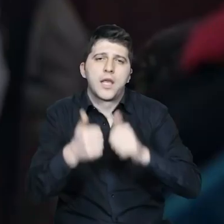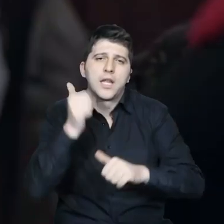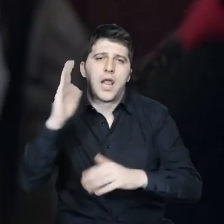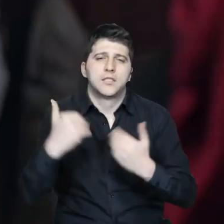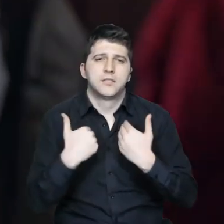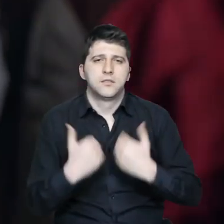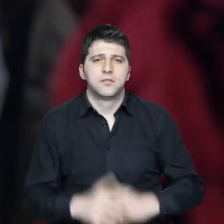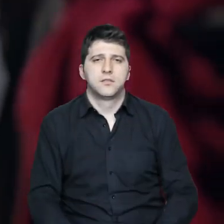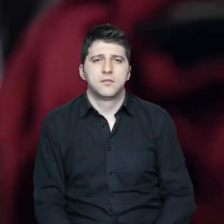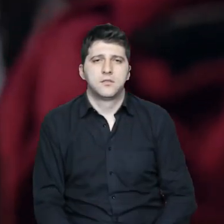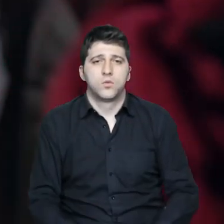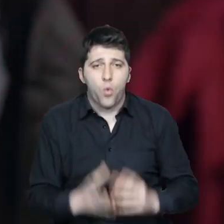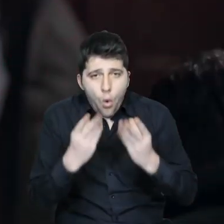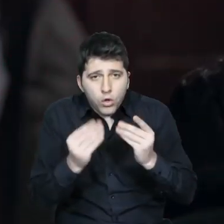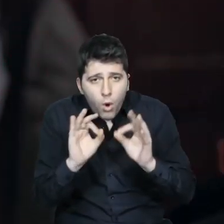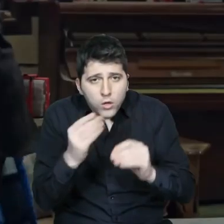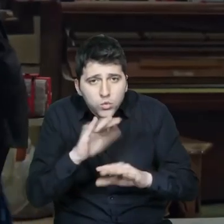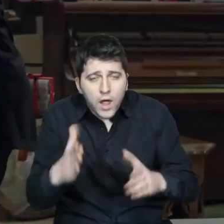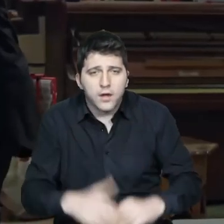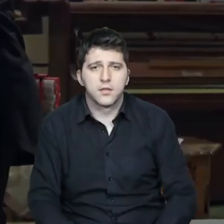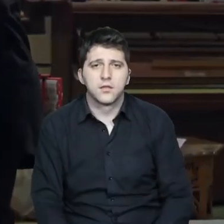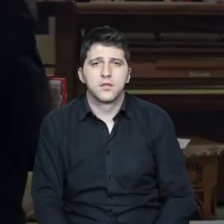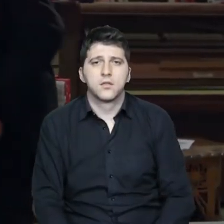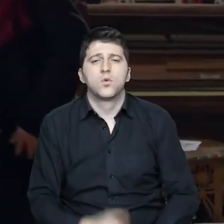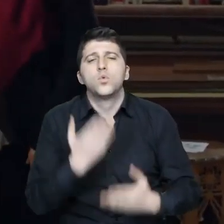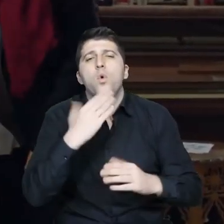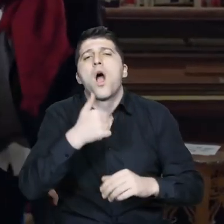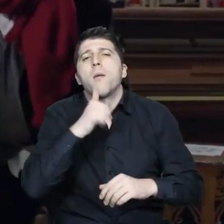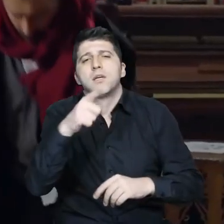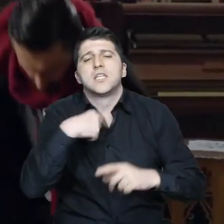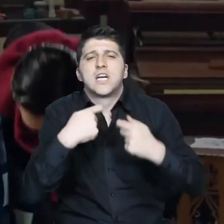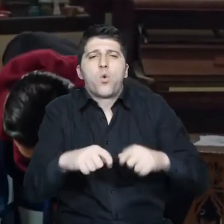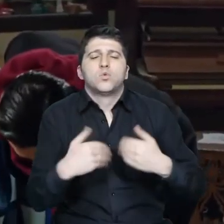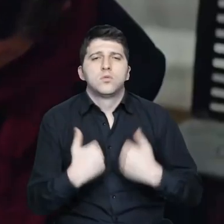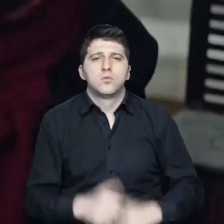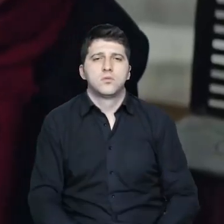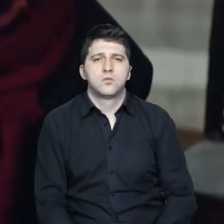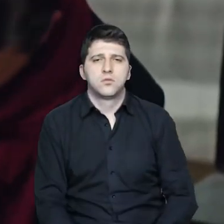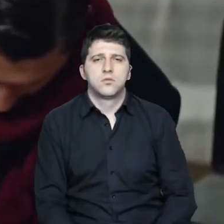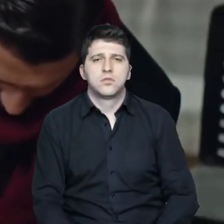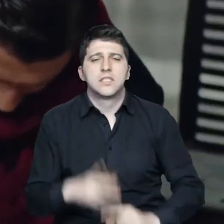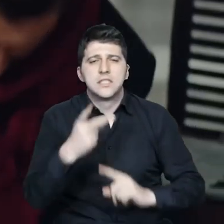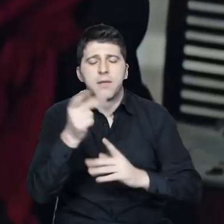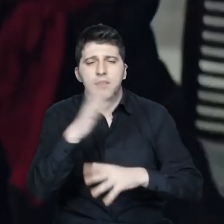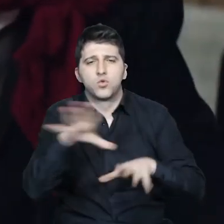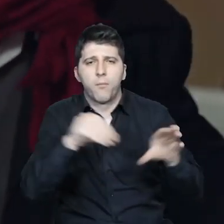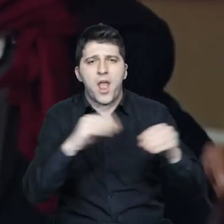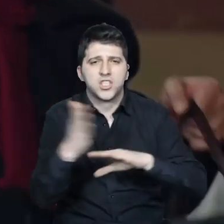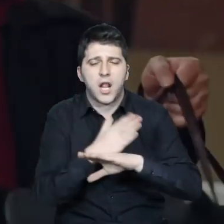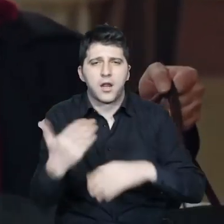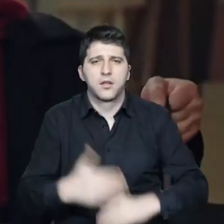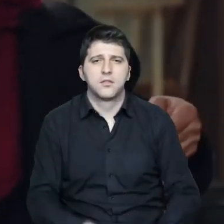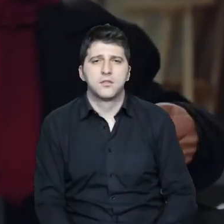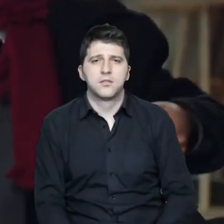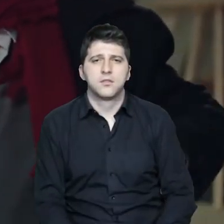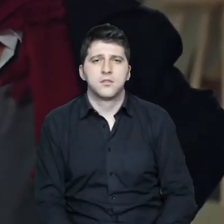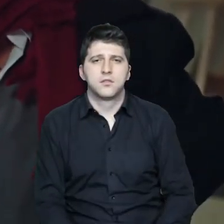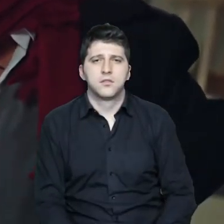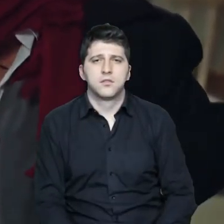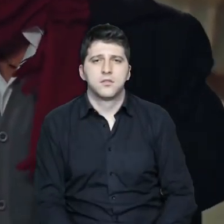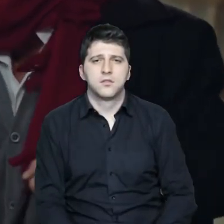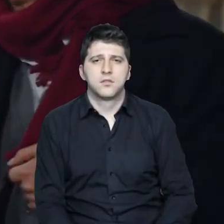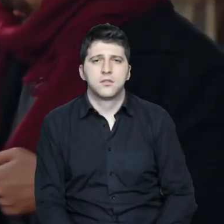döneriz. Olur mu öyle şey çocuklar? Yok abi, sen bizi kırıyorsun. İsmail topla eşyaları.